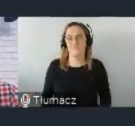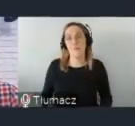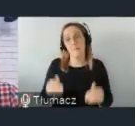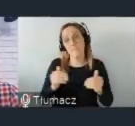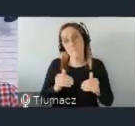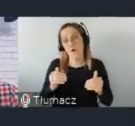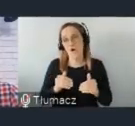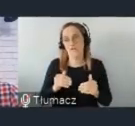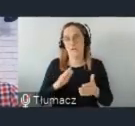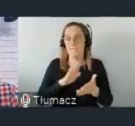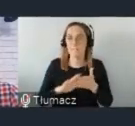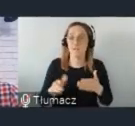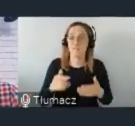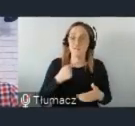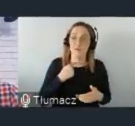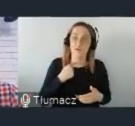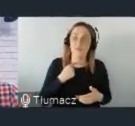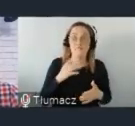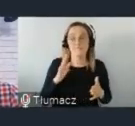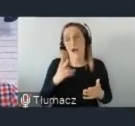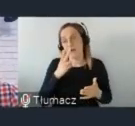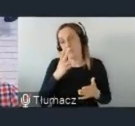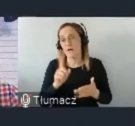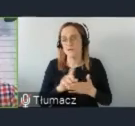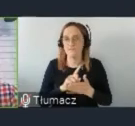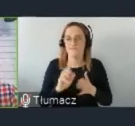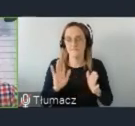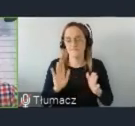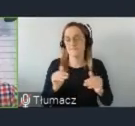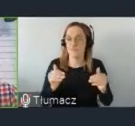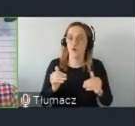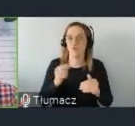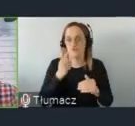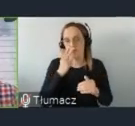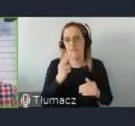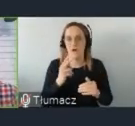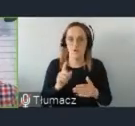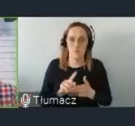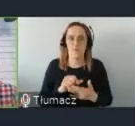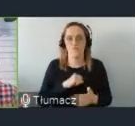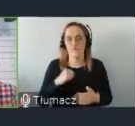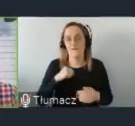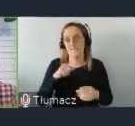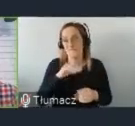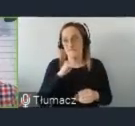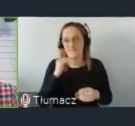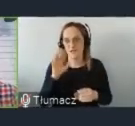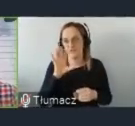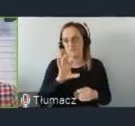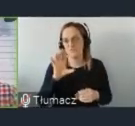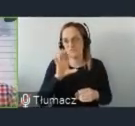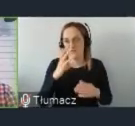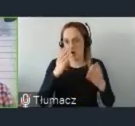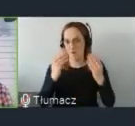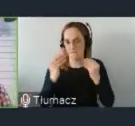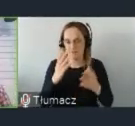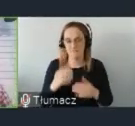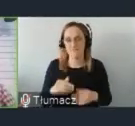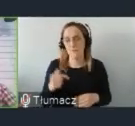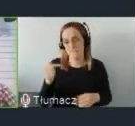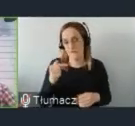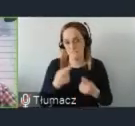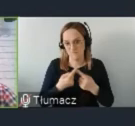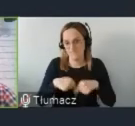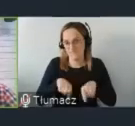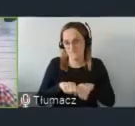Możliwe, że będzie bez dźwięku, ale to, co zobaczycie w tej galerii, będzie na tyle pokazane. Dobrze, powinno